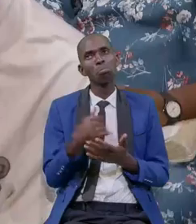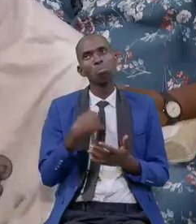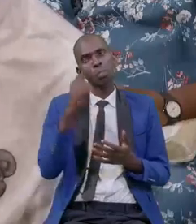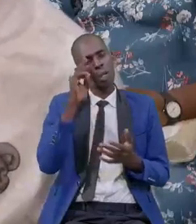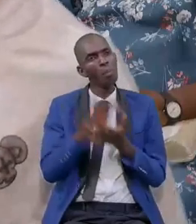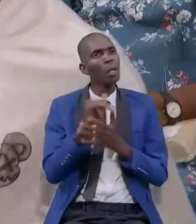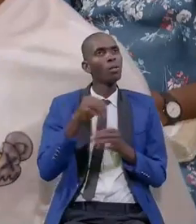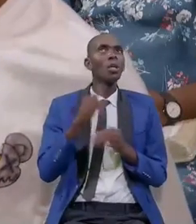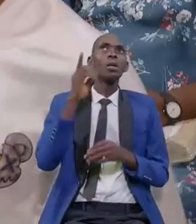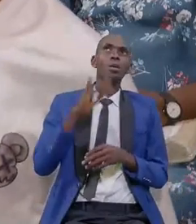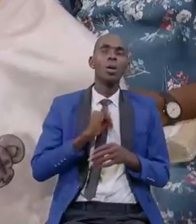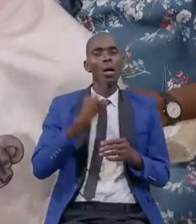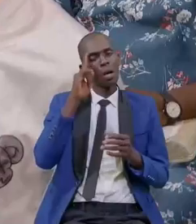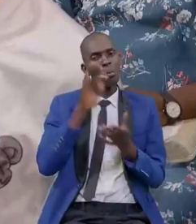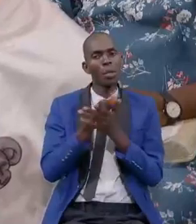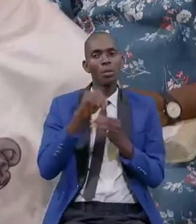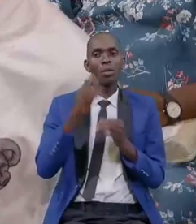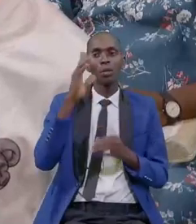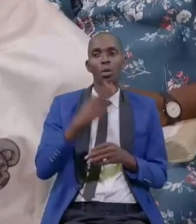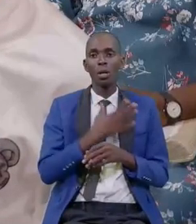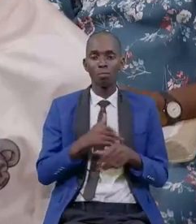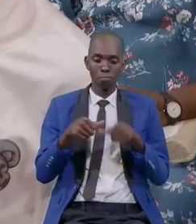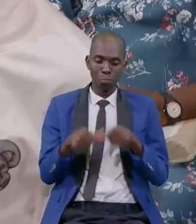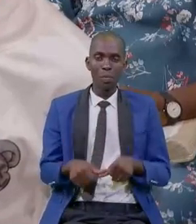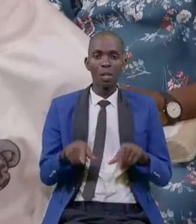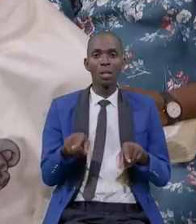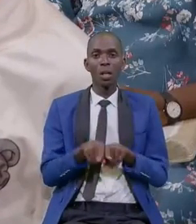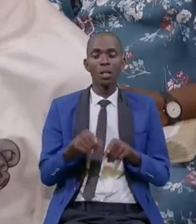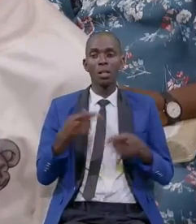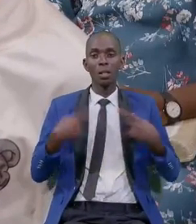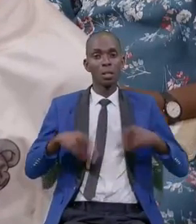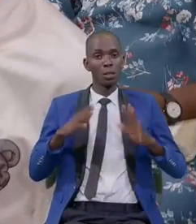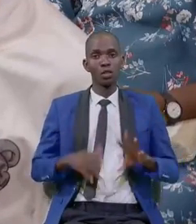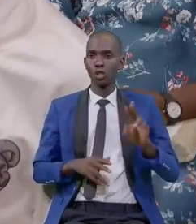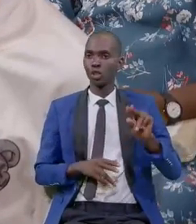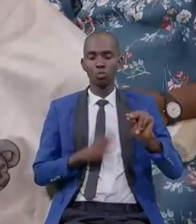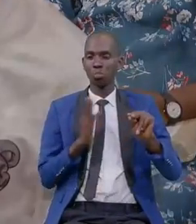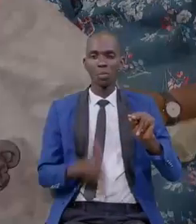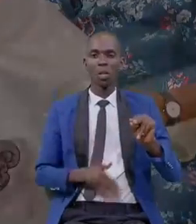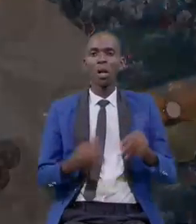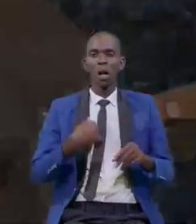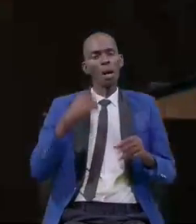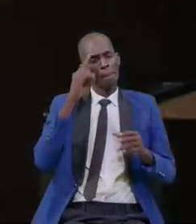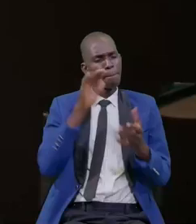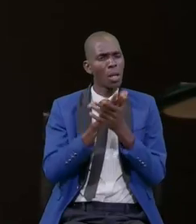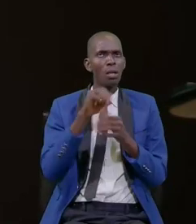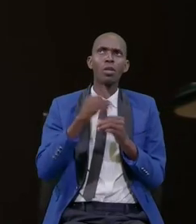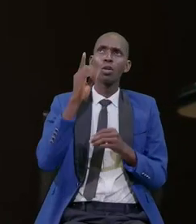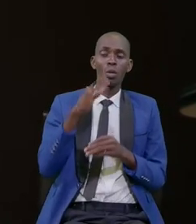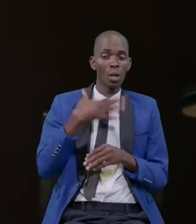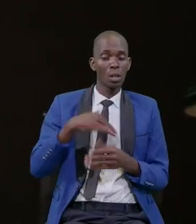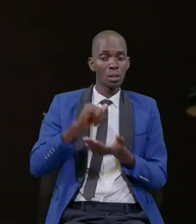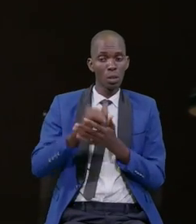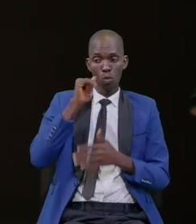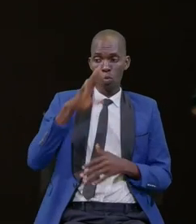en Dieu, je crois en Dieu. Mais tu demeures prostituée, jamais. Je crois en Dieu, je crois en Dieu. Mais tu